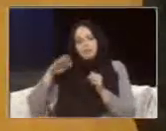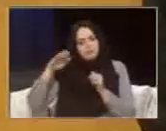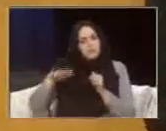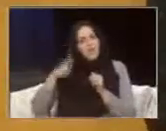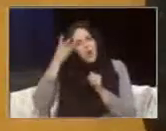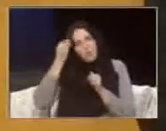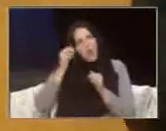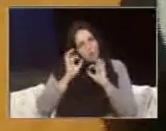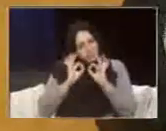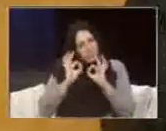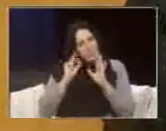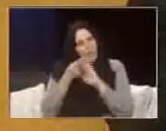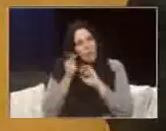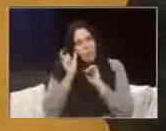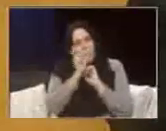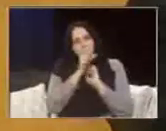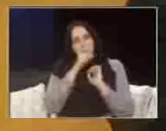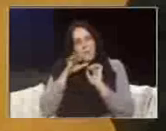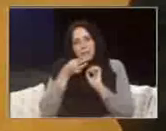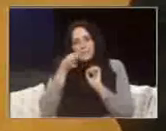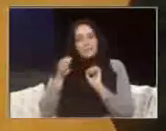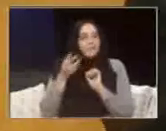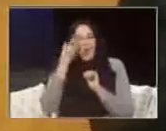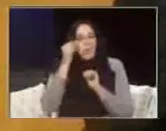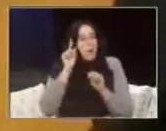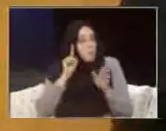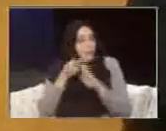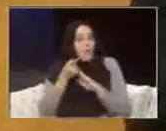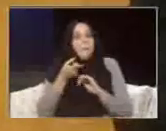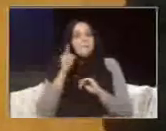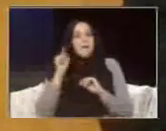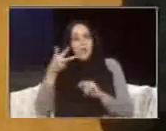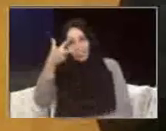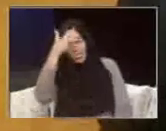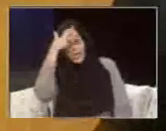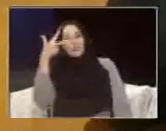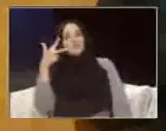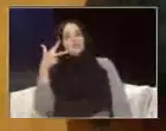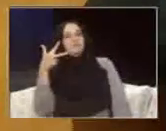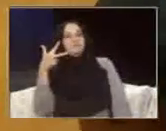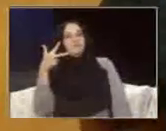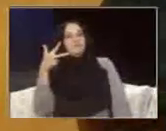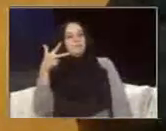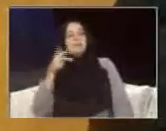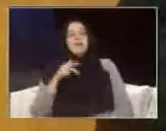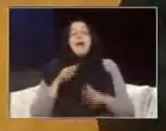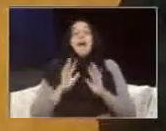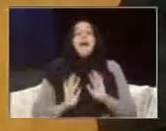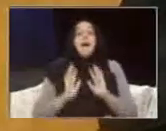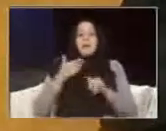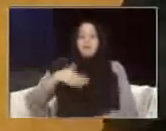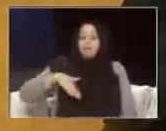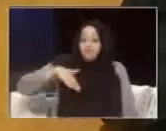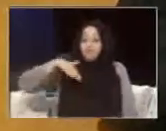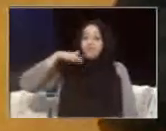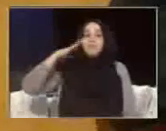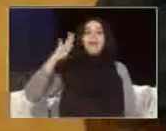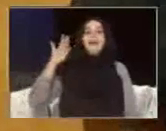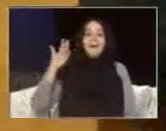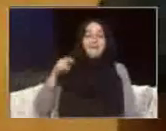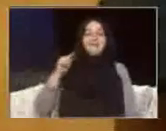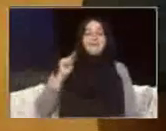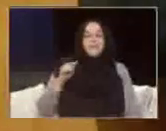السن يفهمها ويفقهها؟ لا يعرفها، ولكن هذه الأشياء ترسخت في ذهنه، ثم بعد ذلك نقول